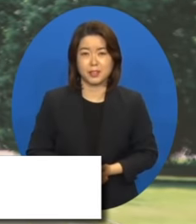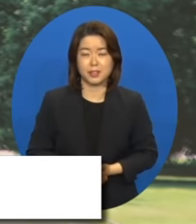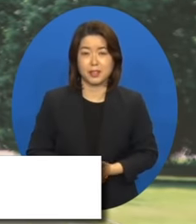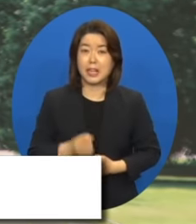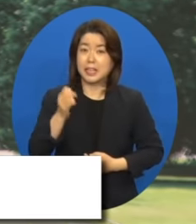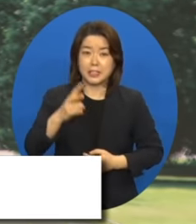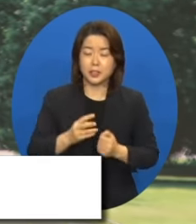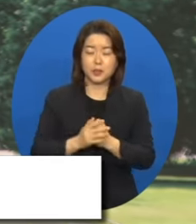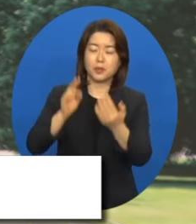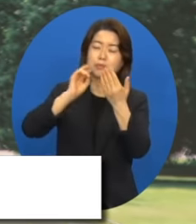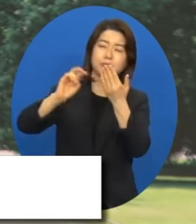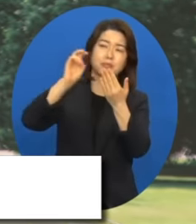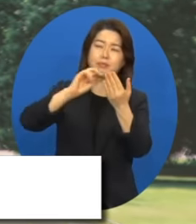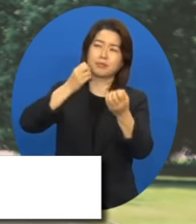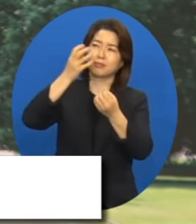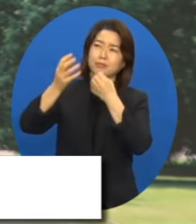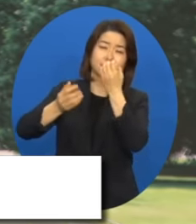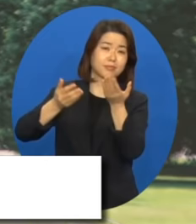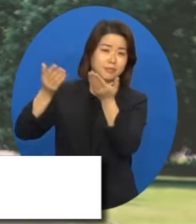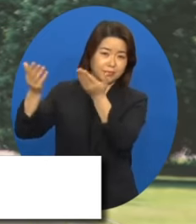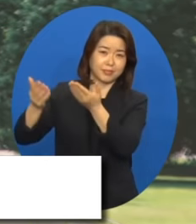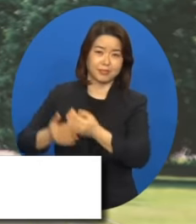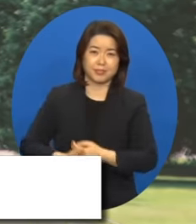그리고 찬양하는 것입니다.